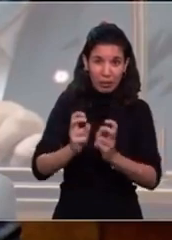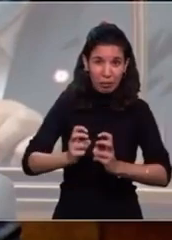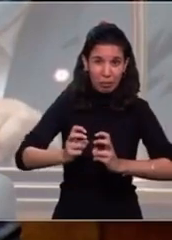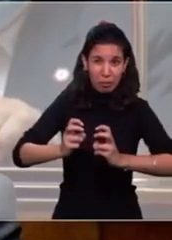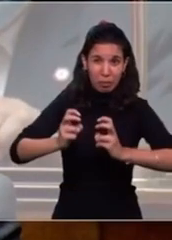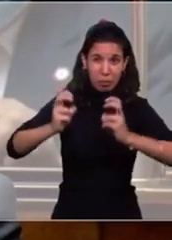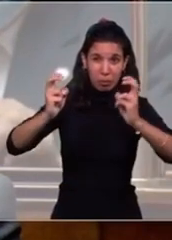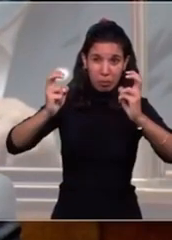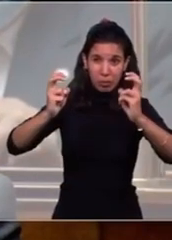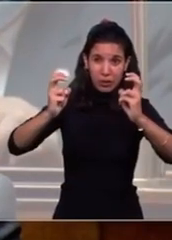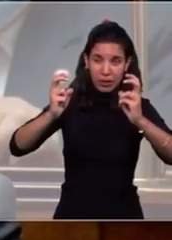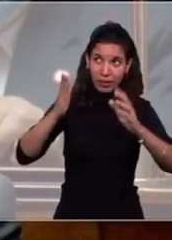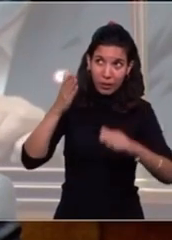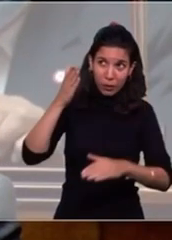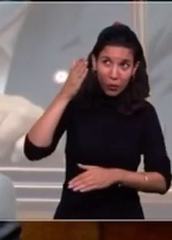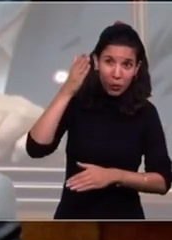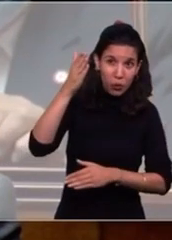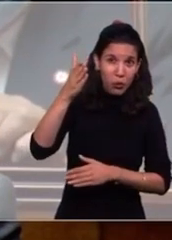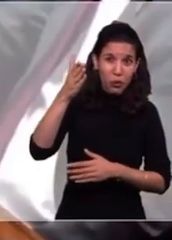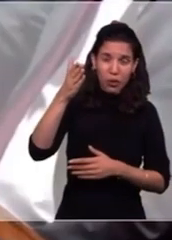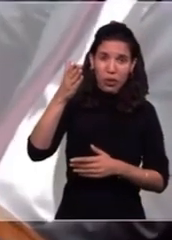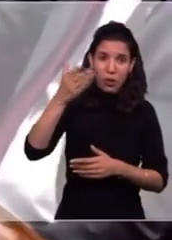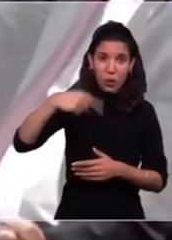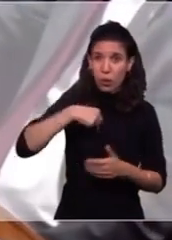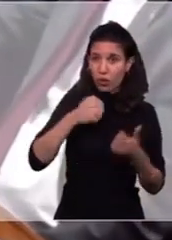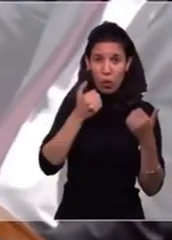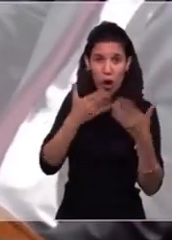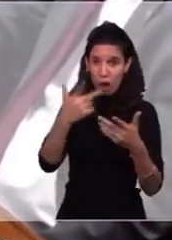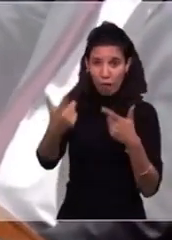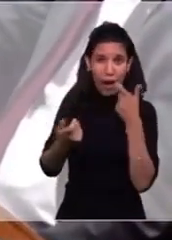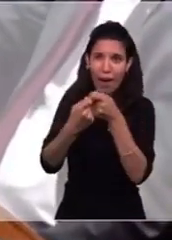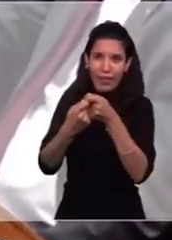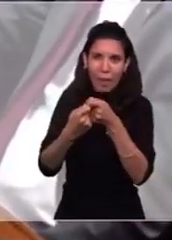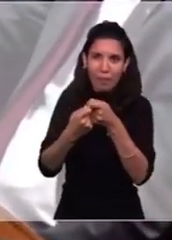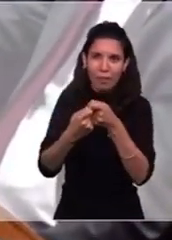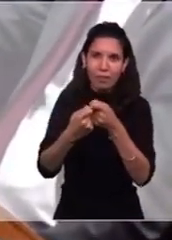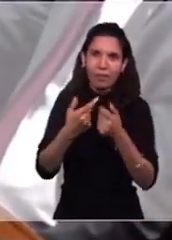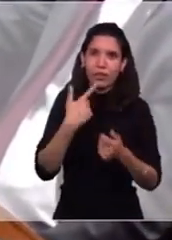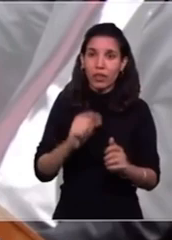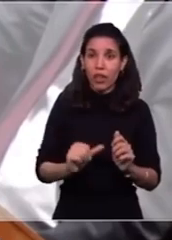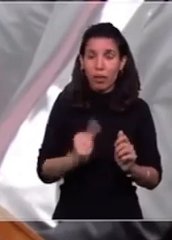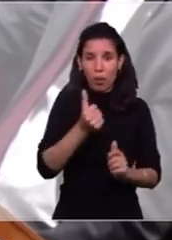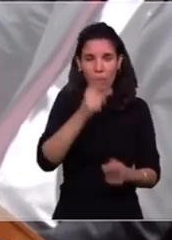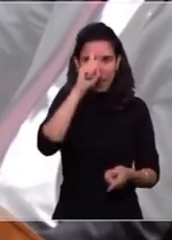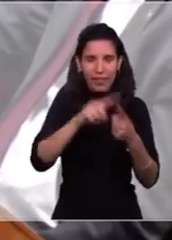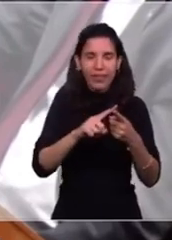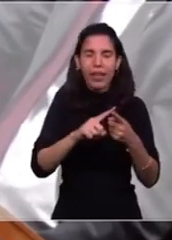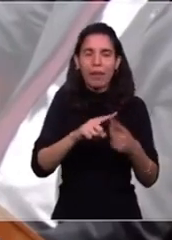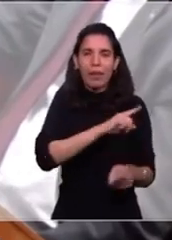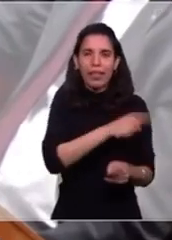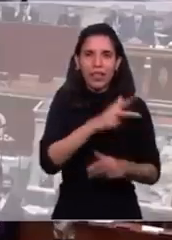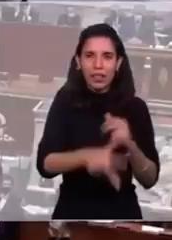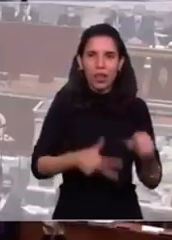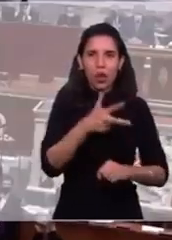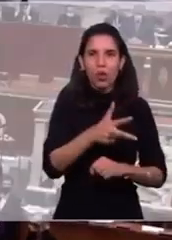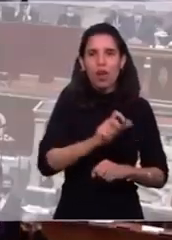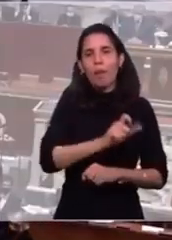venir, à devoir avoir une offre plus forte. Et évidemment, elle passe d'abord par les renouvelables et après, il y aura des débats pour la